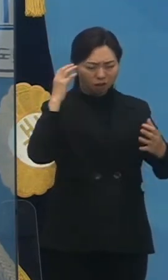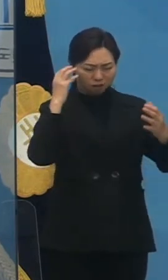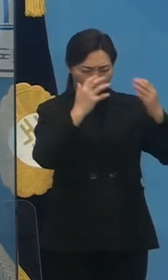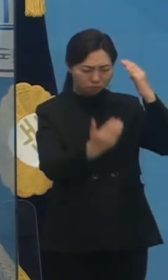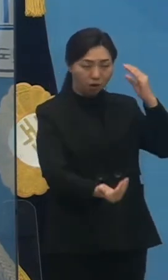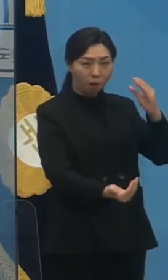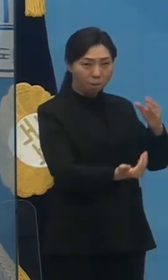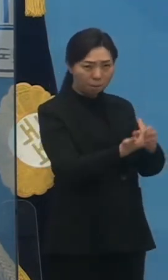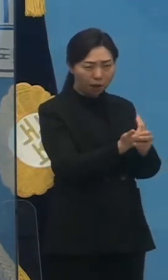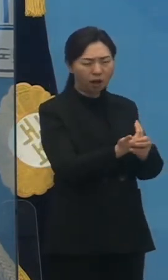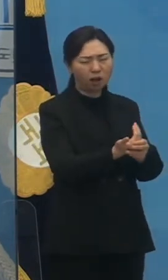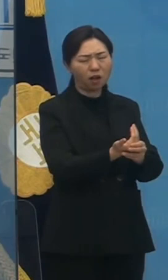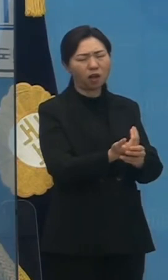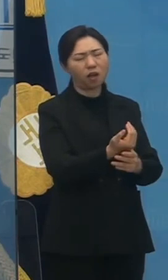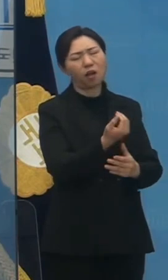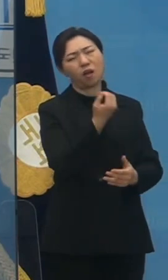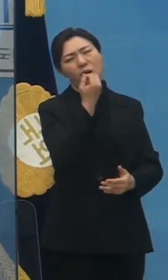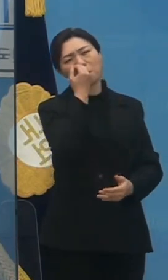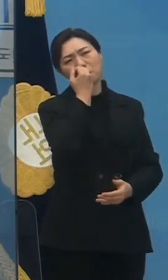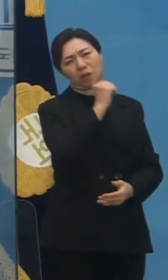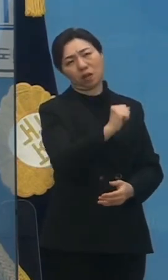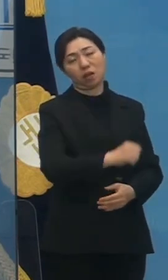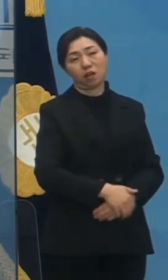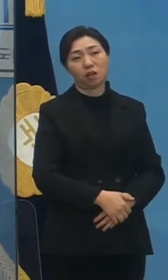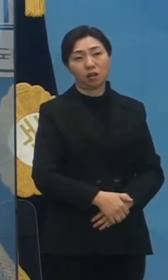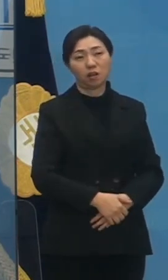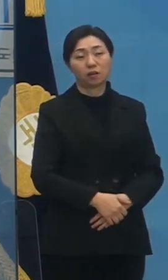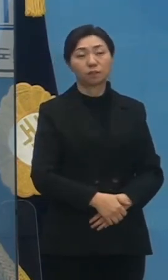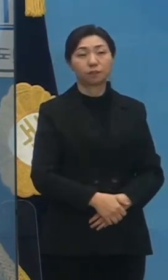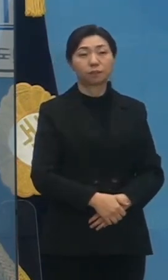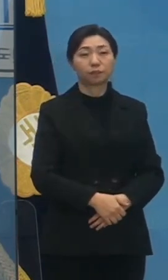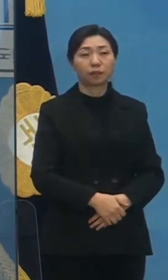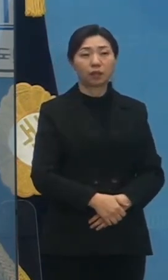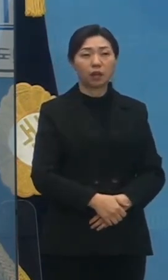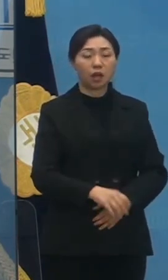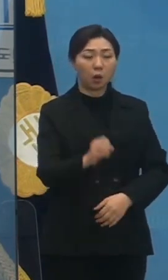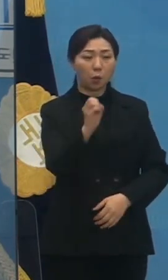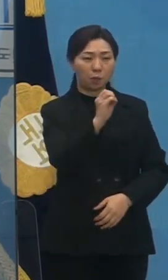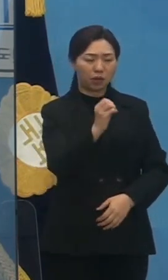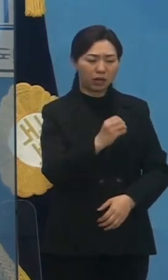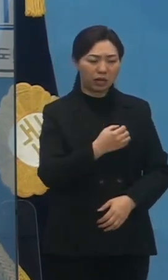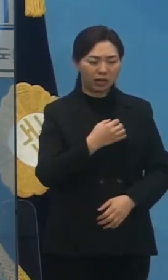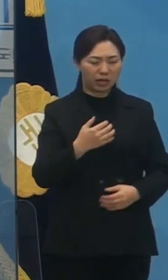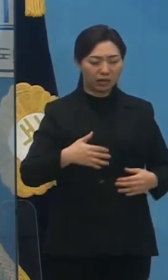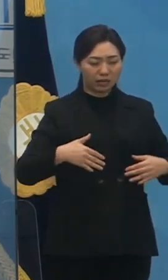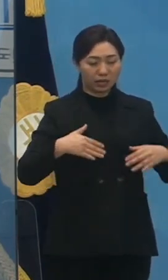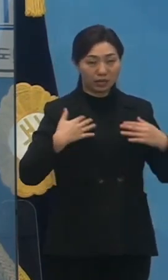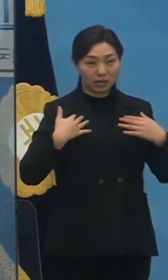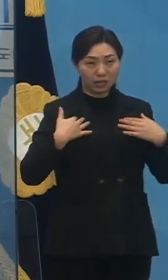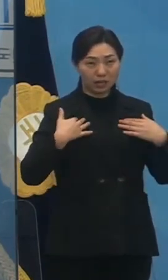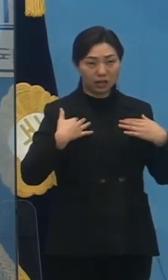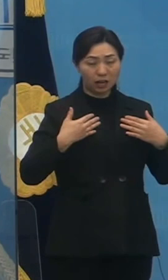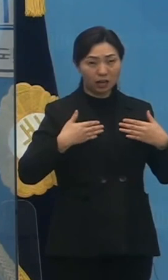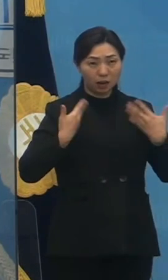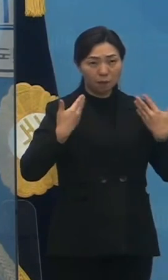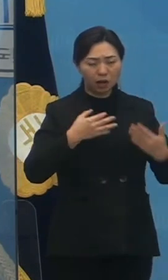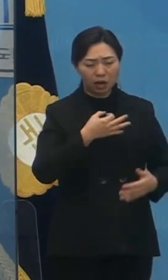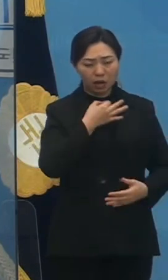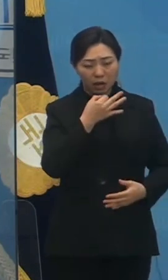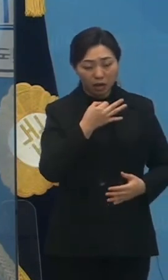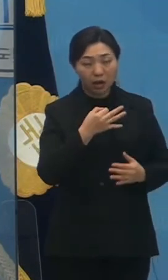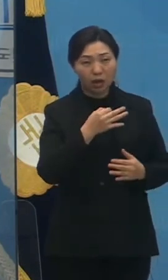되었습니다. 오미크론을 가벼운 감기 증상이라고 하는 사람도 있지만 10만